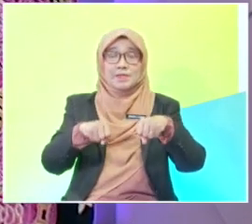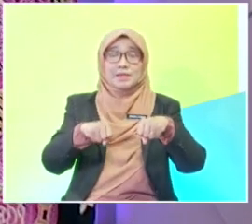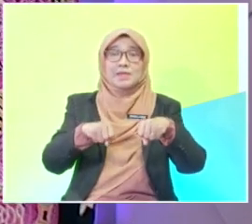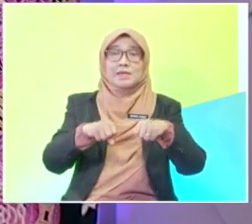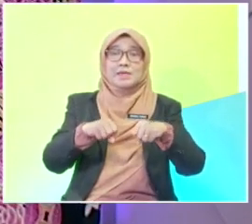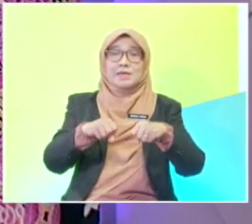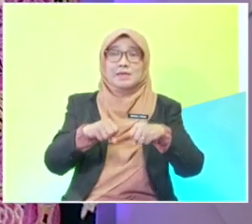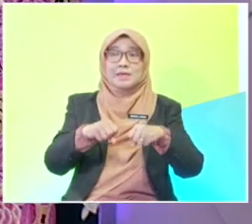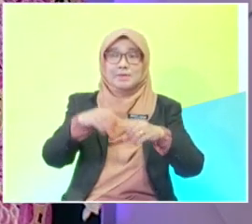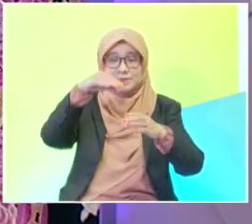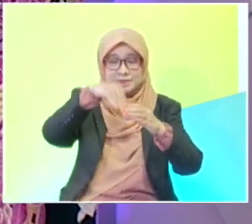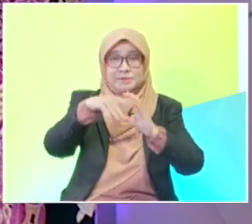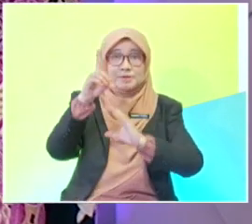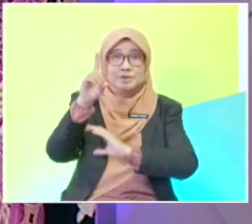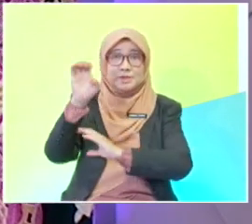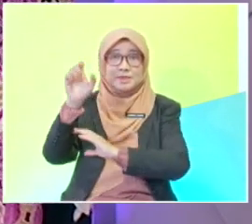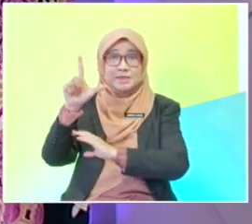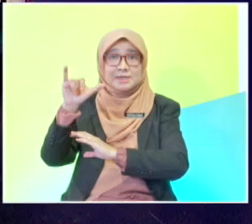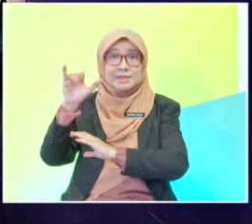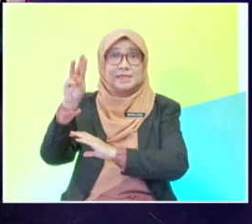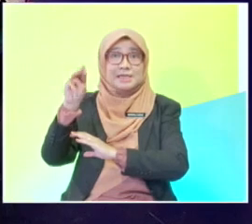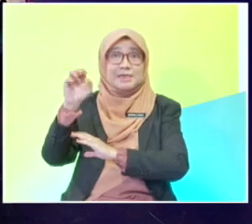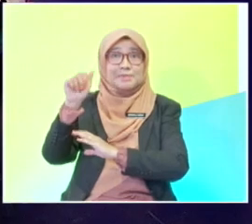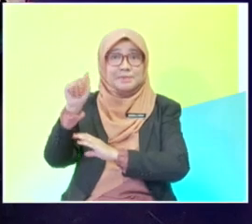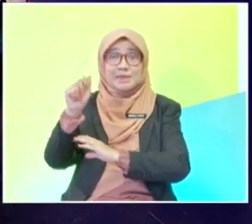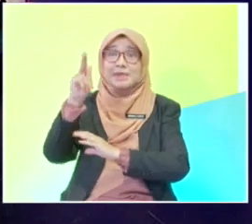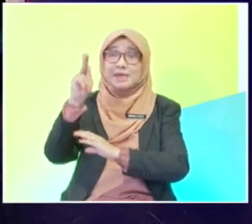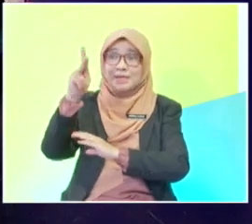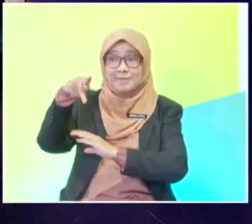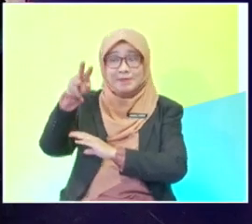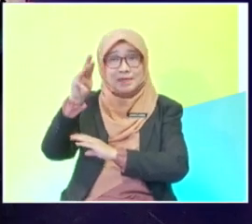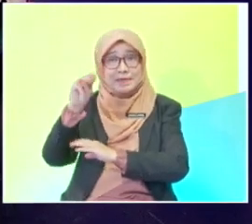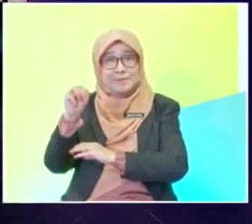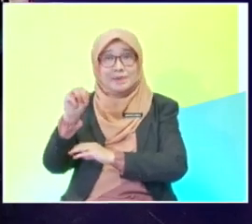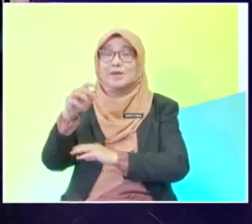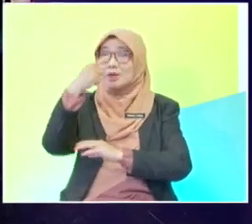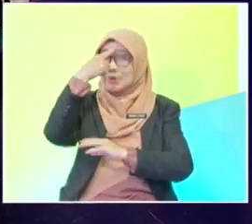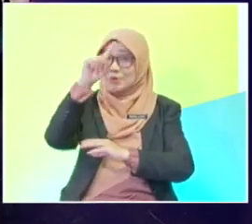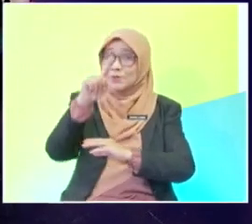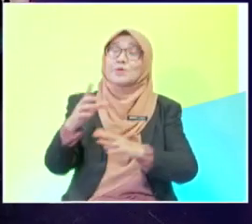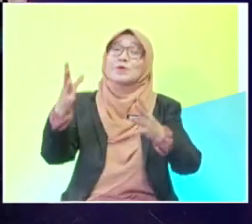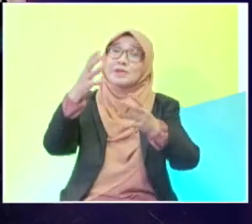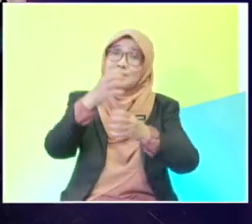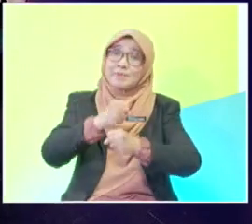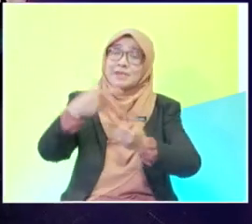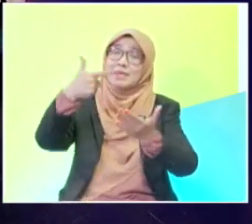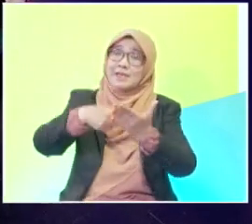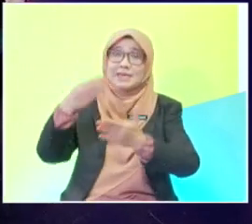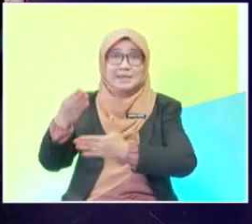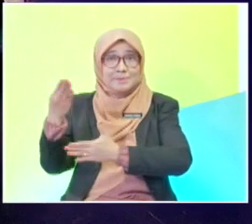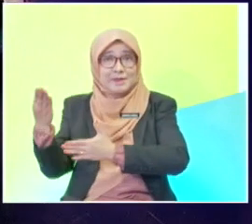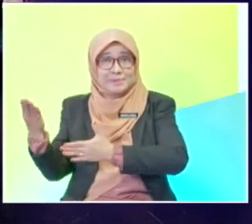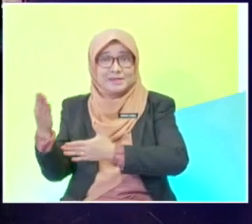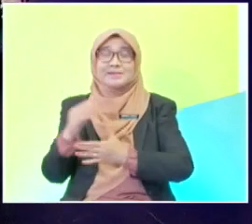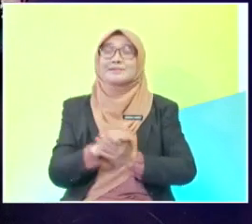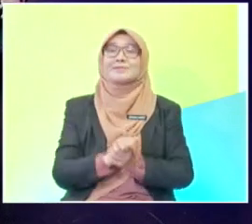D5 KPM. Dapatkan bahan-bahan di sana. Baiklah, terus ke Pelantar D5 KPM seperti pautan yang anda perhatikan di kaca TV anda itu. Dan